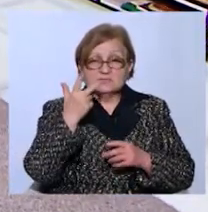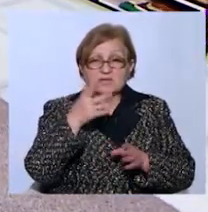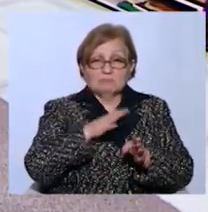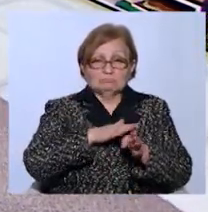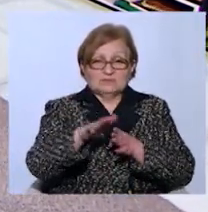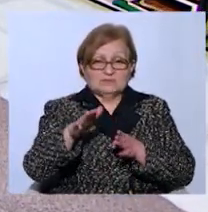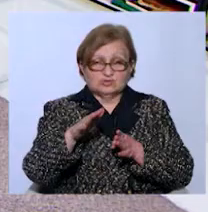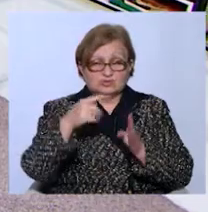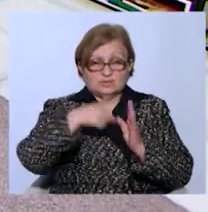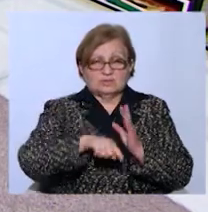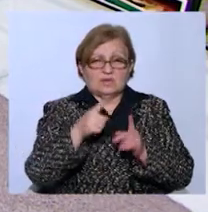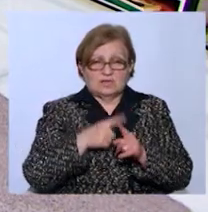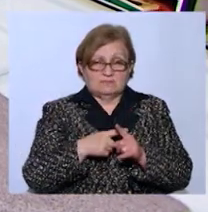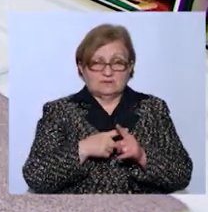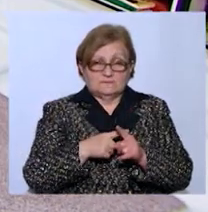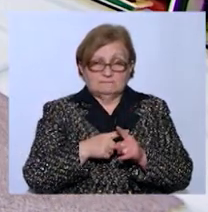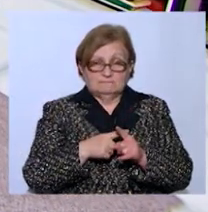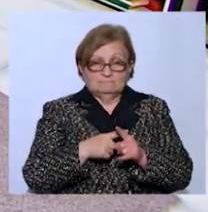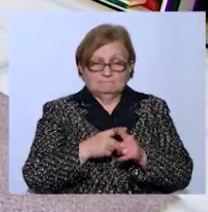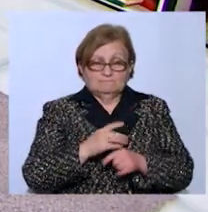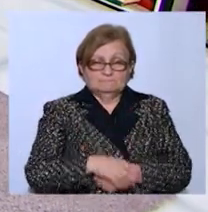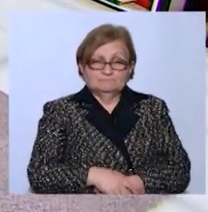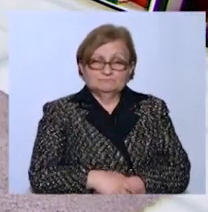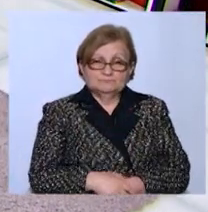3-თელში რამდენი ნახევარია? აი ნახევარი ხო ეს არის?